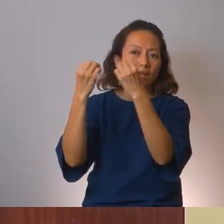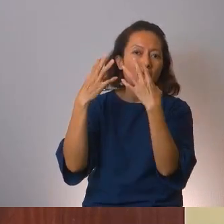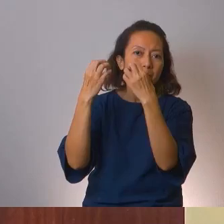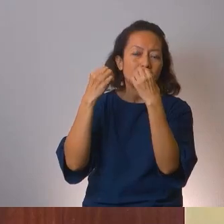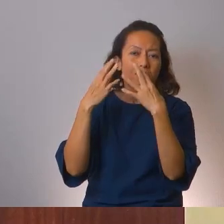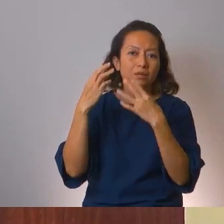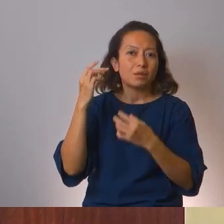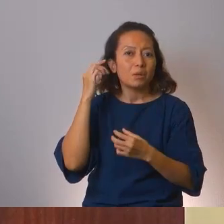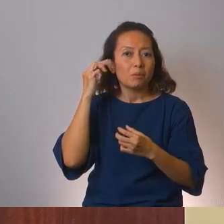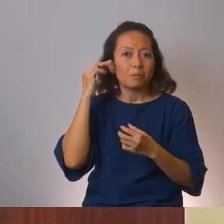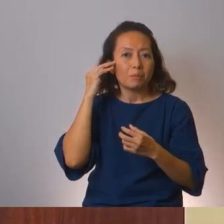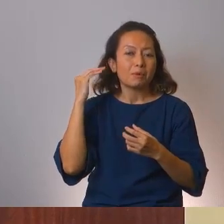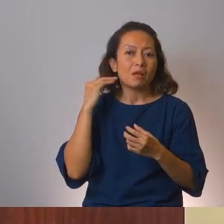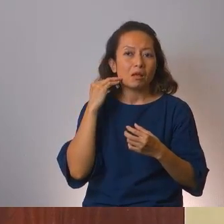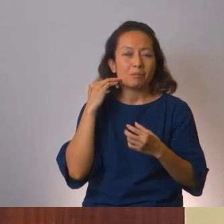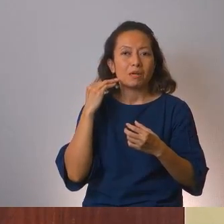pengalaman penderitaan.